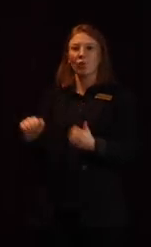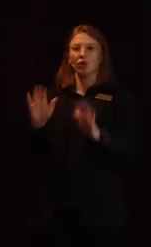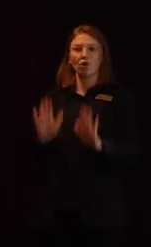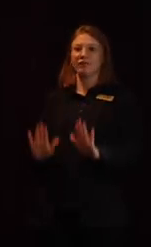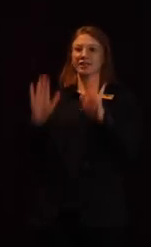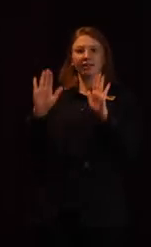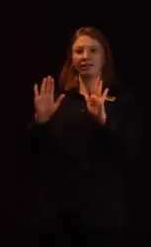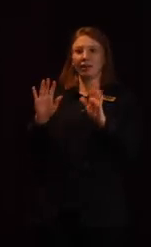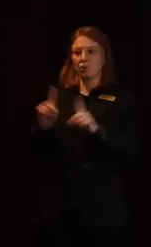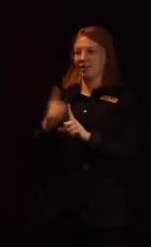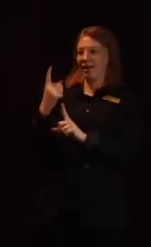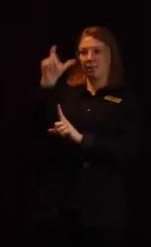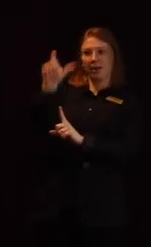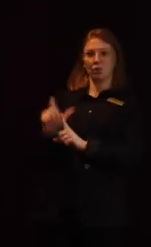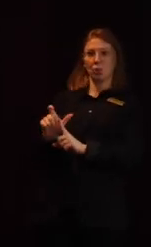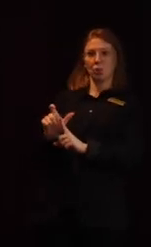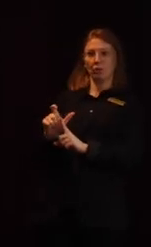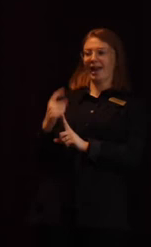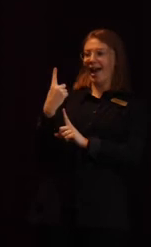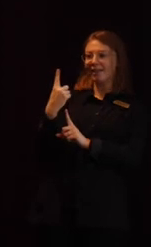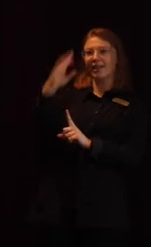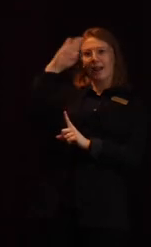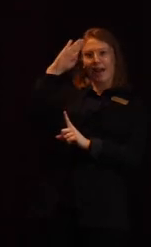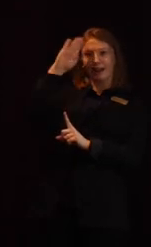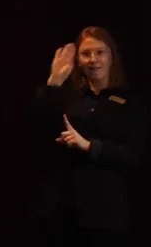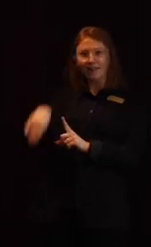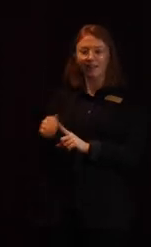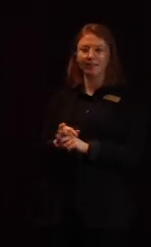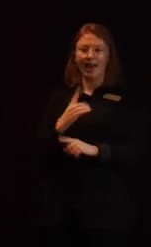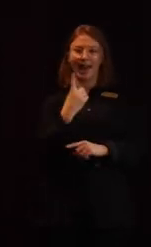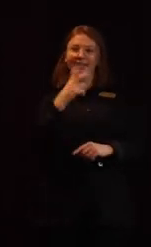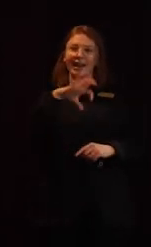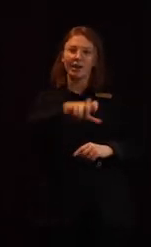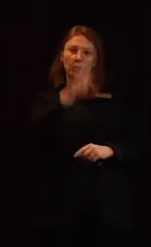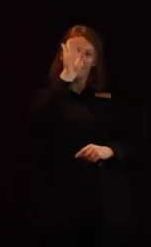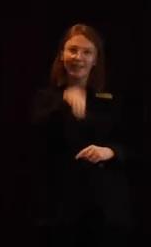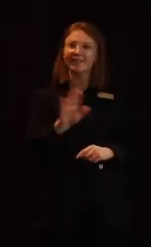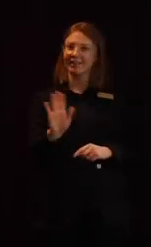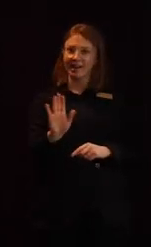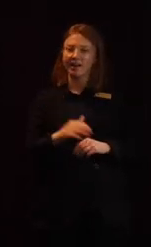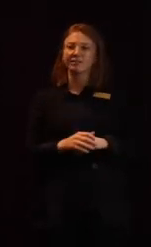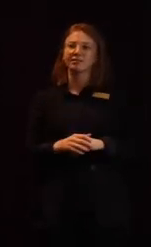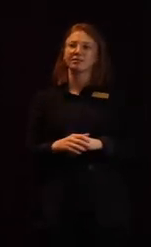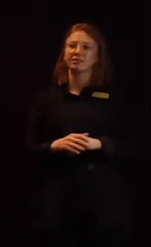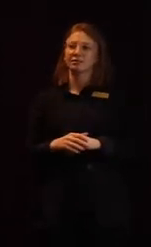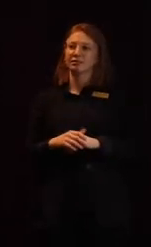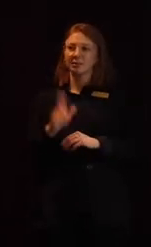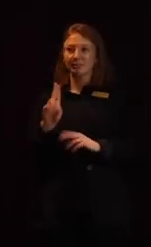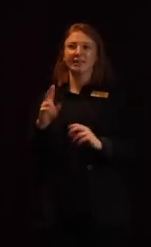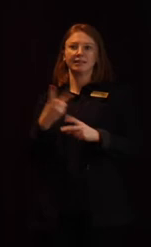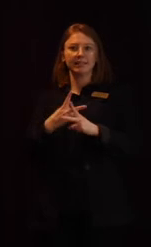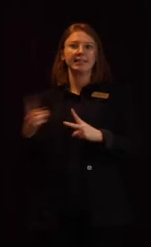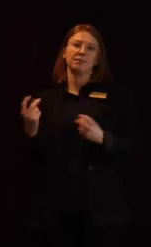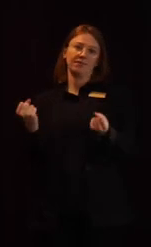på det enskilda stället, hos den enskilda läkaren, i den enskilda regionen. Utan det är otroligt viktigt att